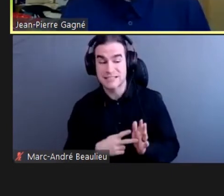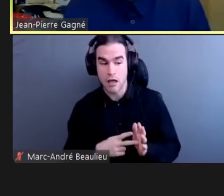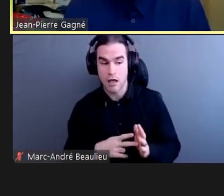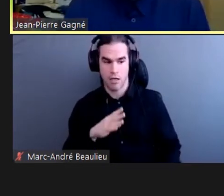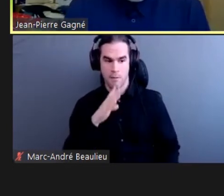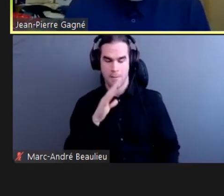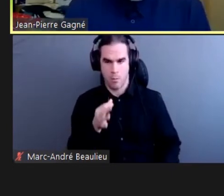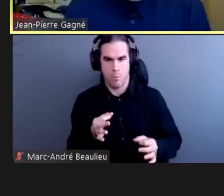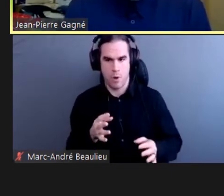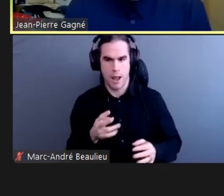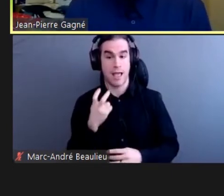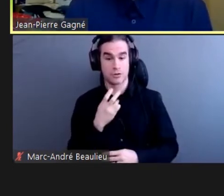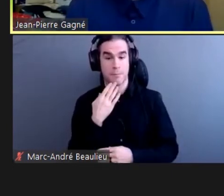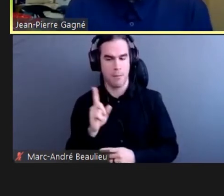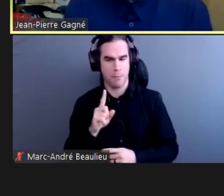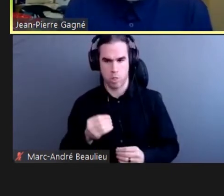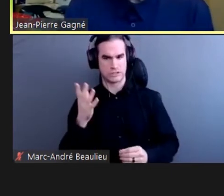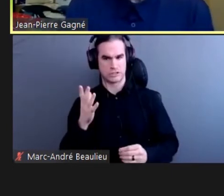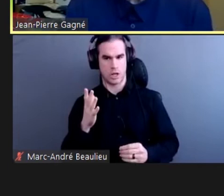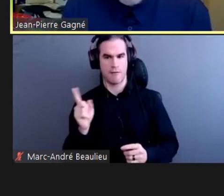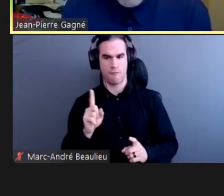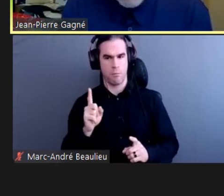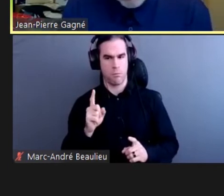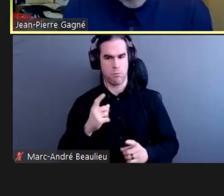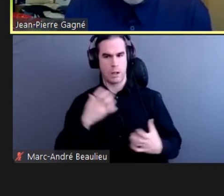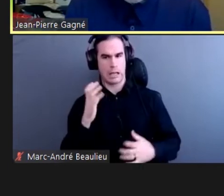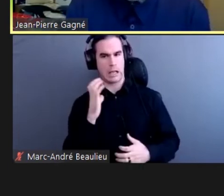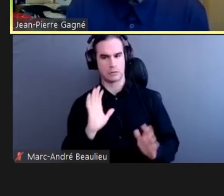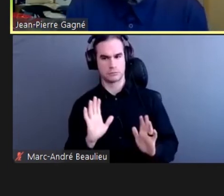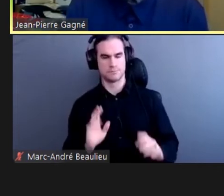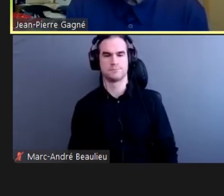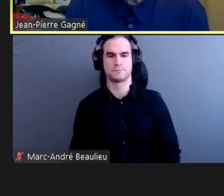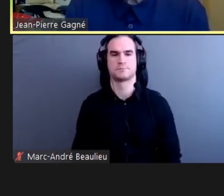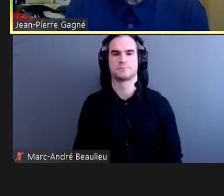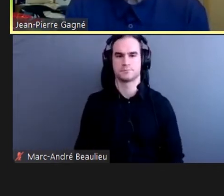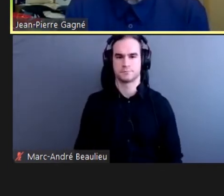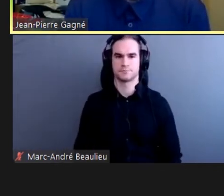bien articulé, sans exagérer et sans crier surtout. Prochaine diapo.